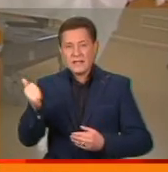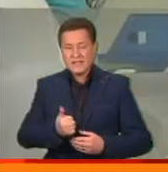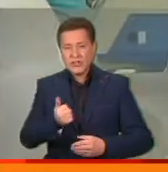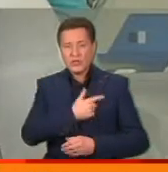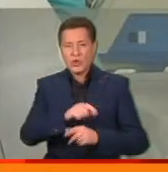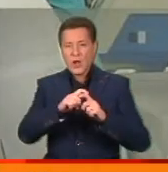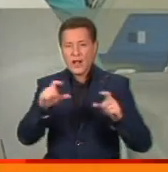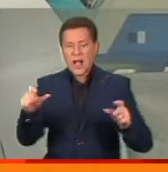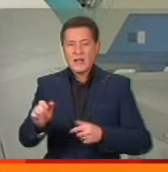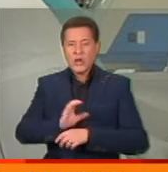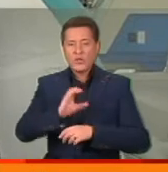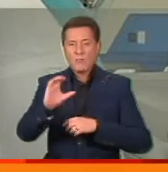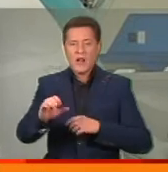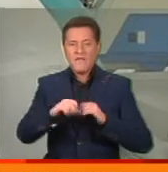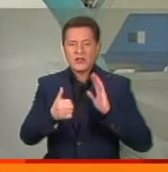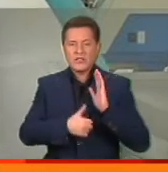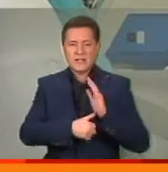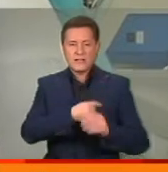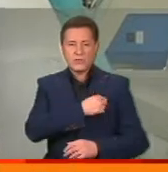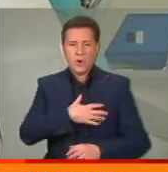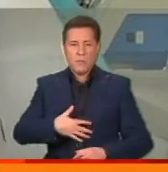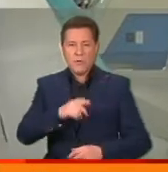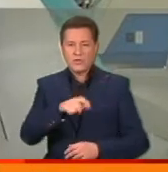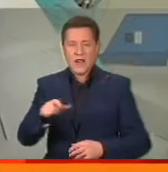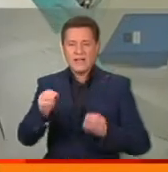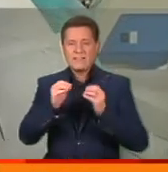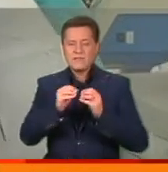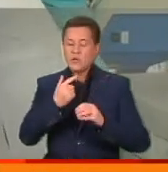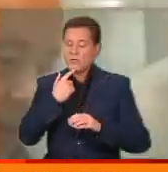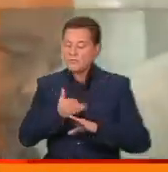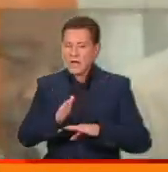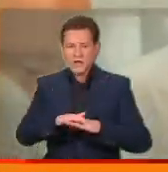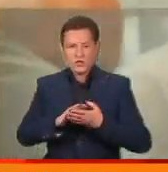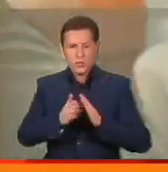Мечникова доправили 16 поранених, 10 у вкрай тяжкому стані.